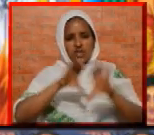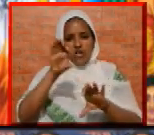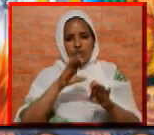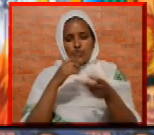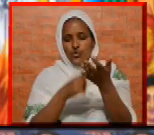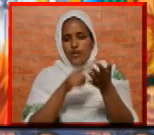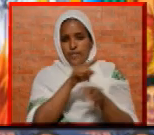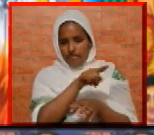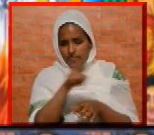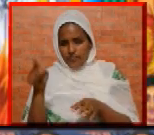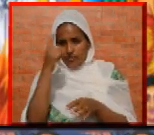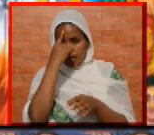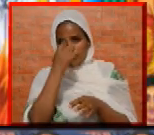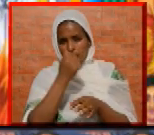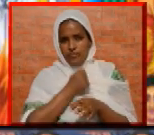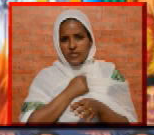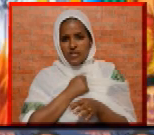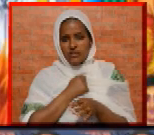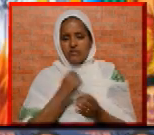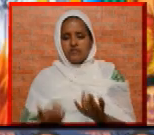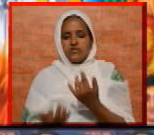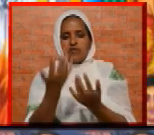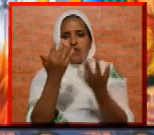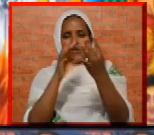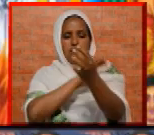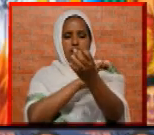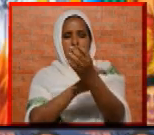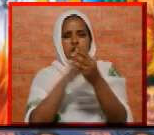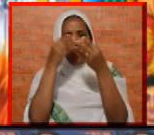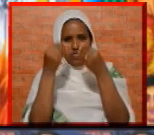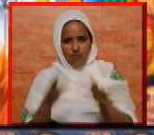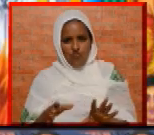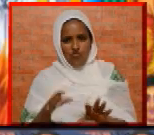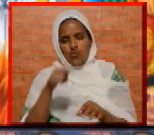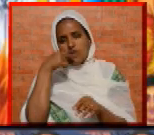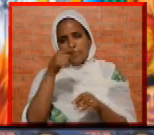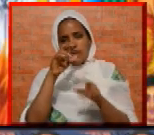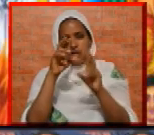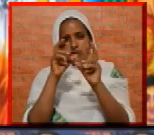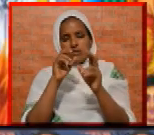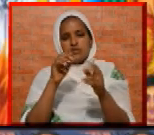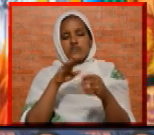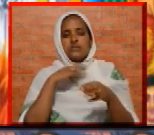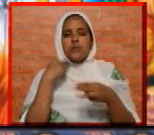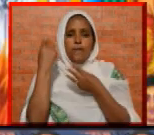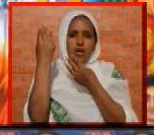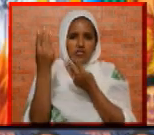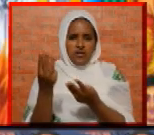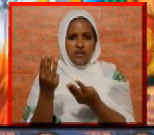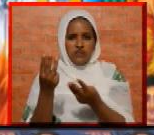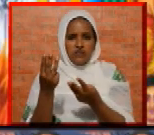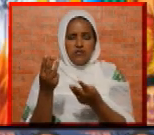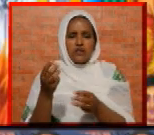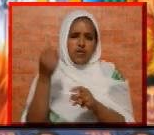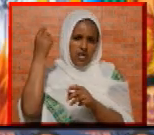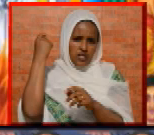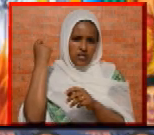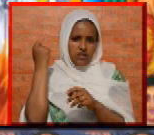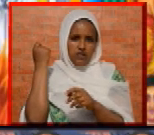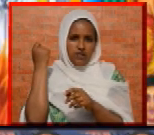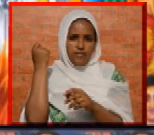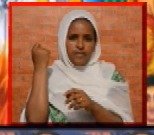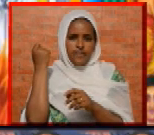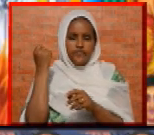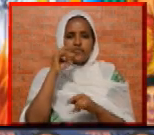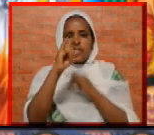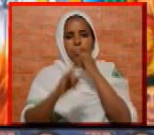ያደረኩት እነሱ በእምነት የእሳትን ኃይል አጠፉ የሚል ይሆናል። ሰማይትነት